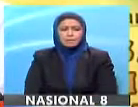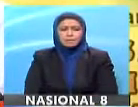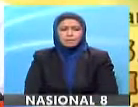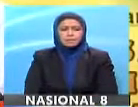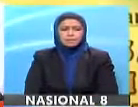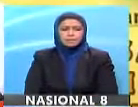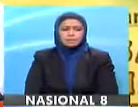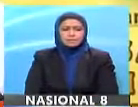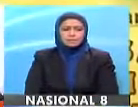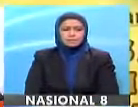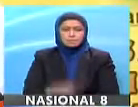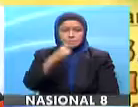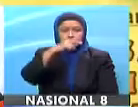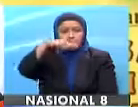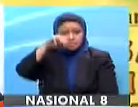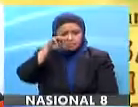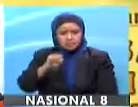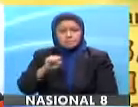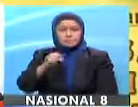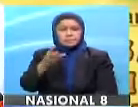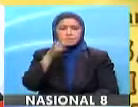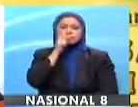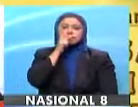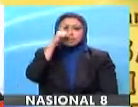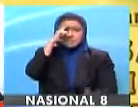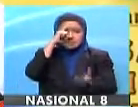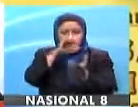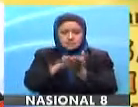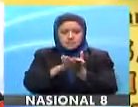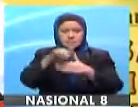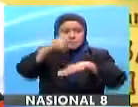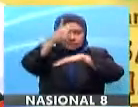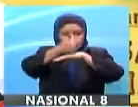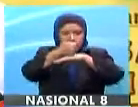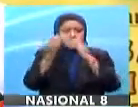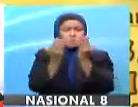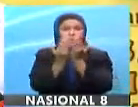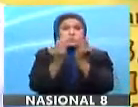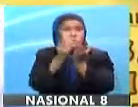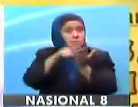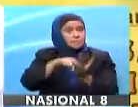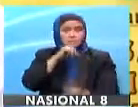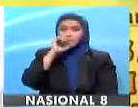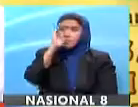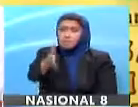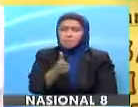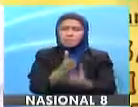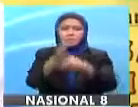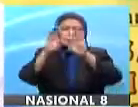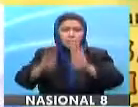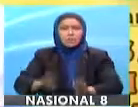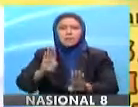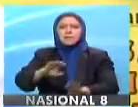GPMS Negeri Kedah juga percaya pengwujudan sekolah-sekolah ini tidak akan menjejaskan bangsa-bangsa lain,